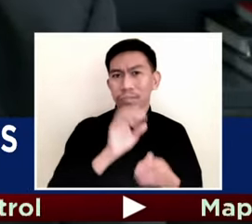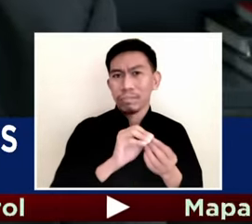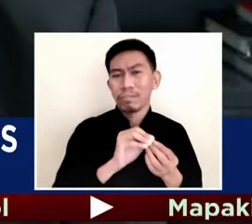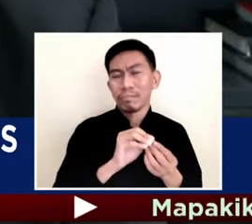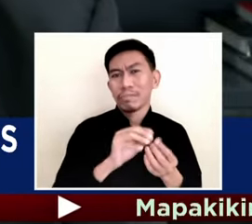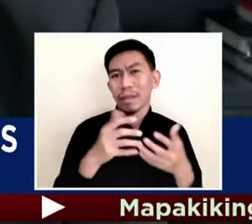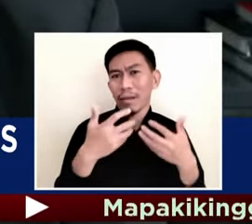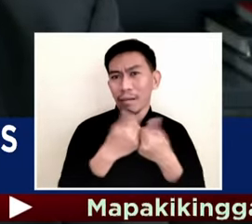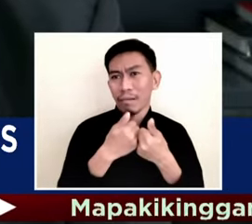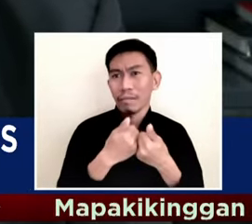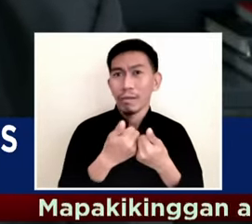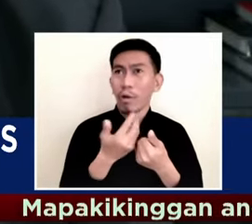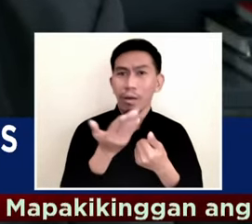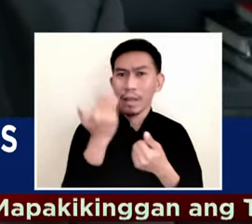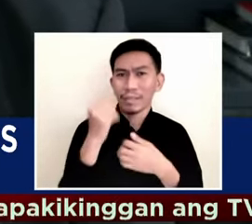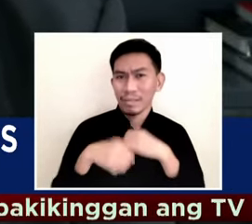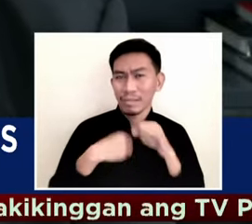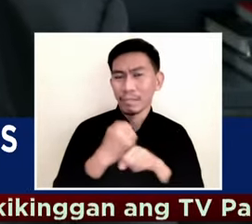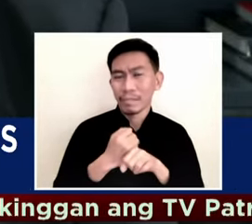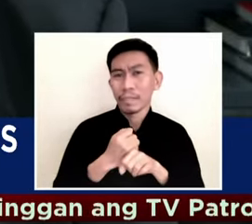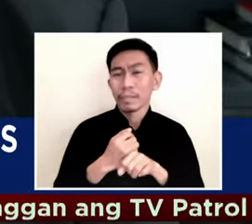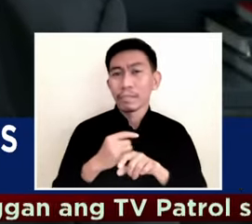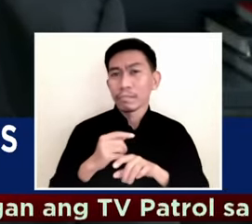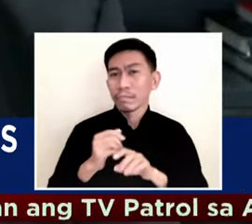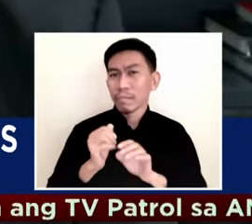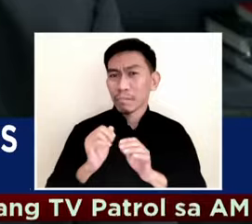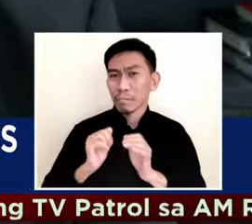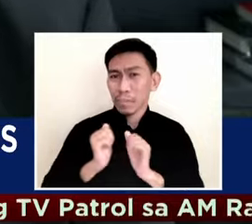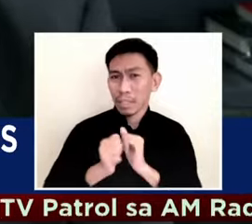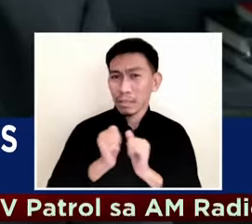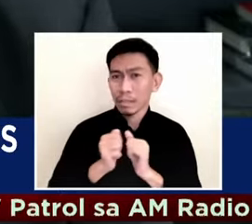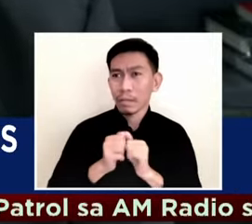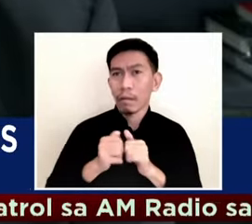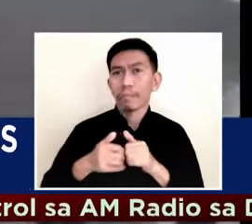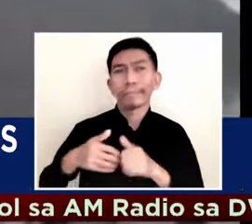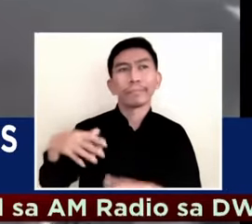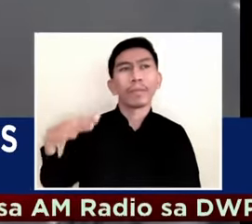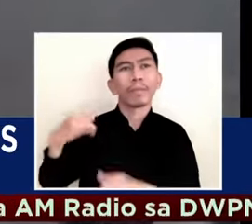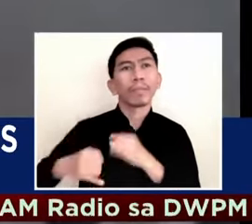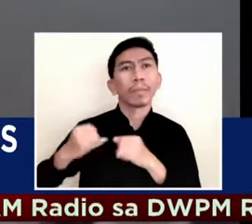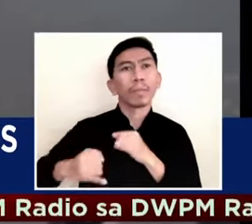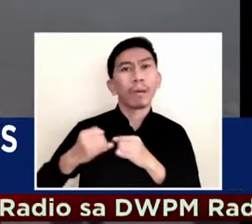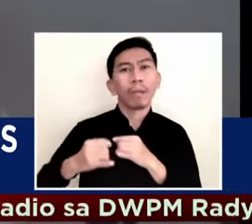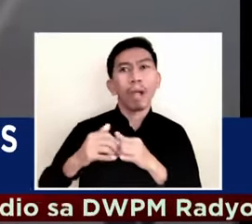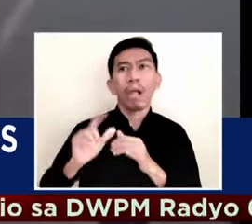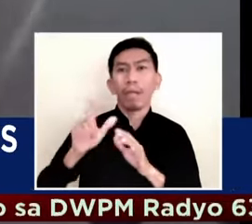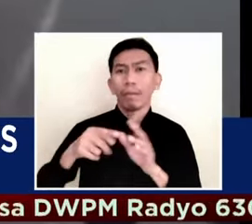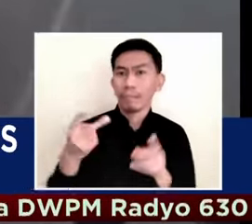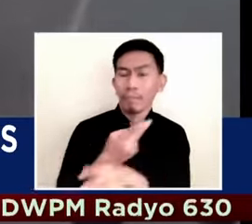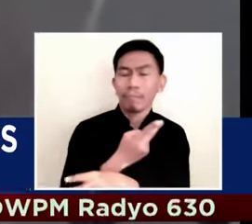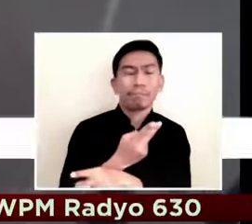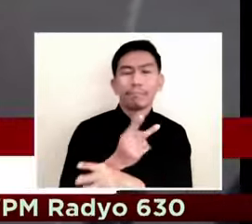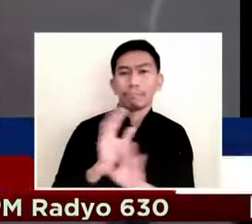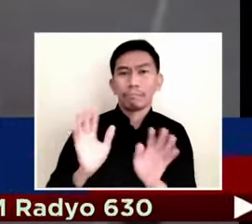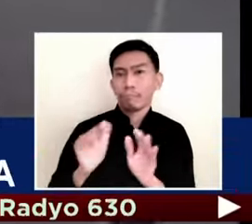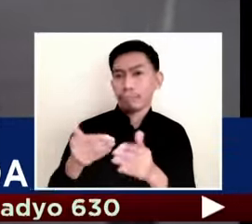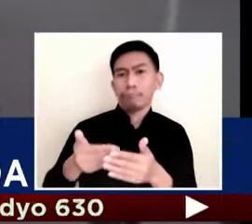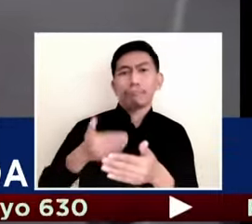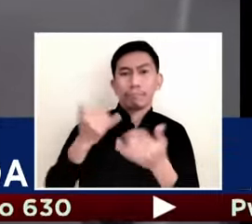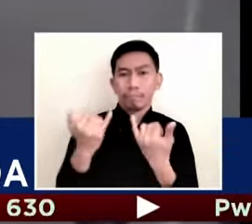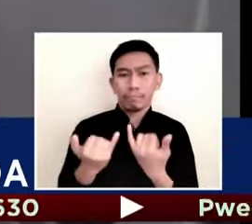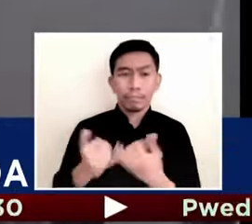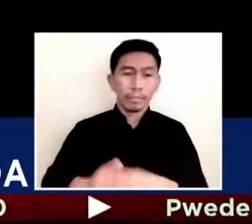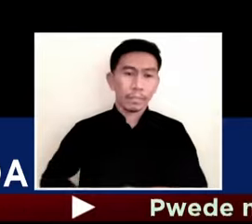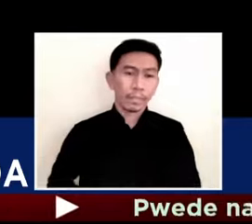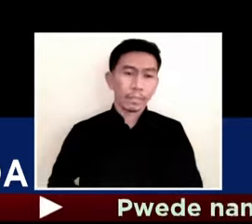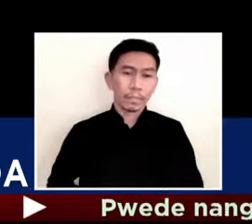So, hindi na natin dapat hintayin na mas lumala yung sitwasyon. Ilang videos ang pinalabas na nagpapakita